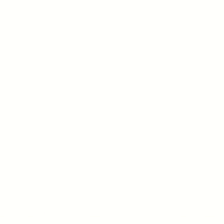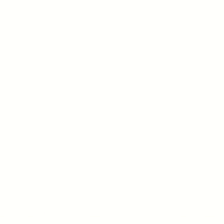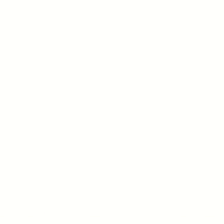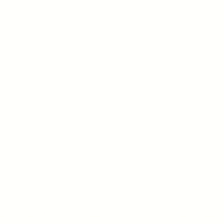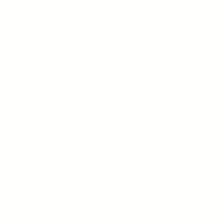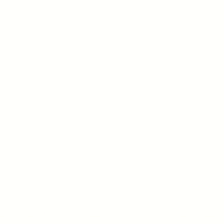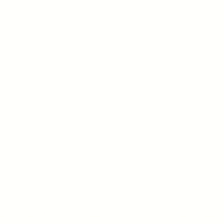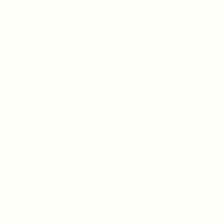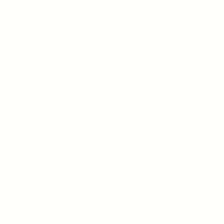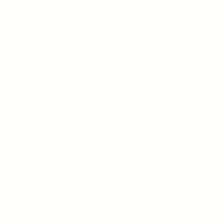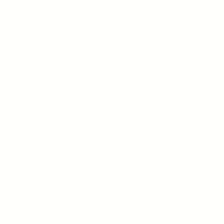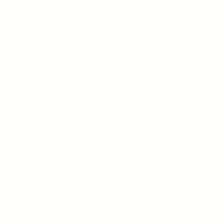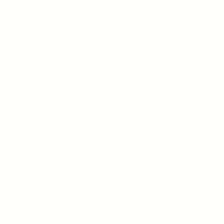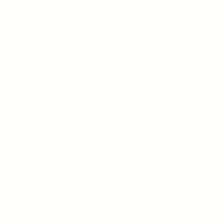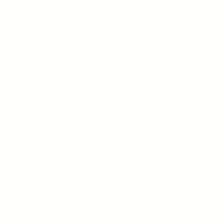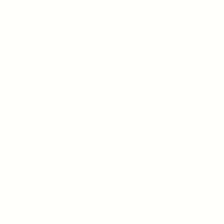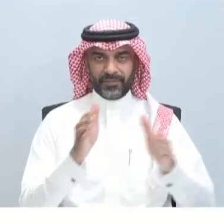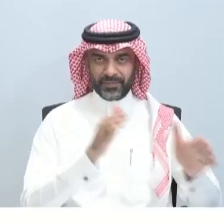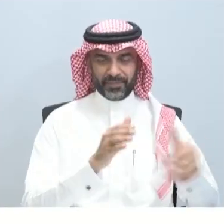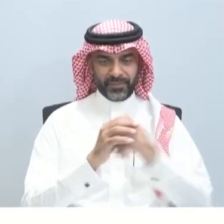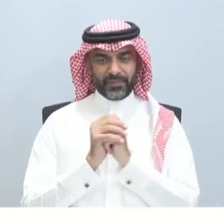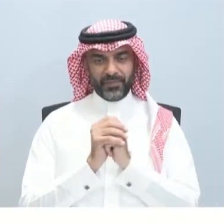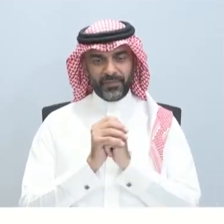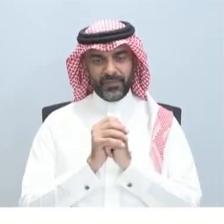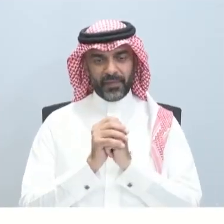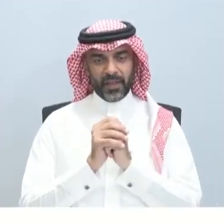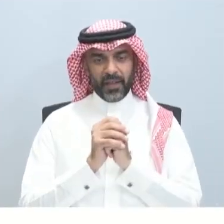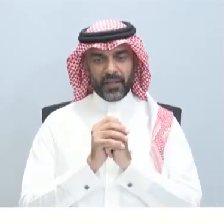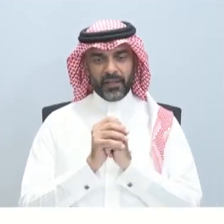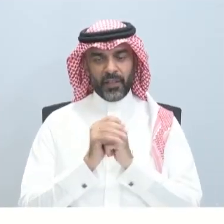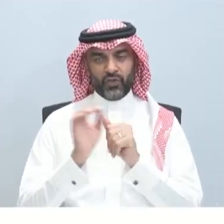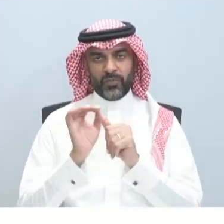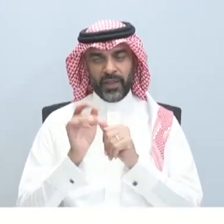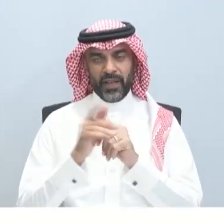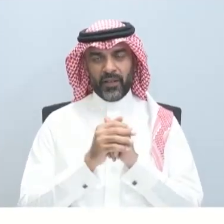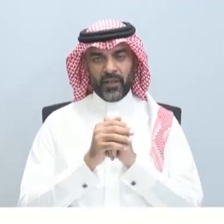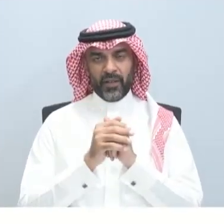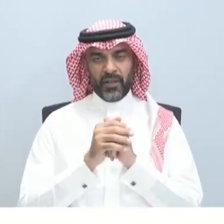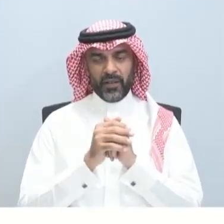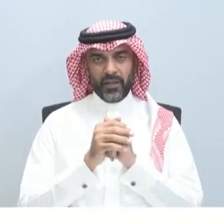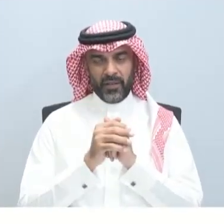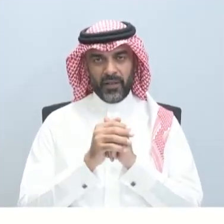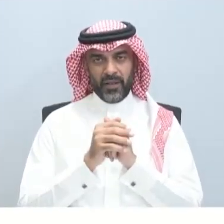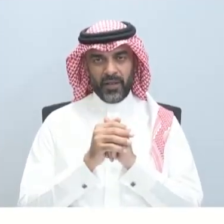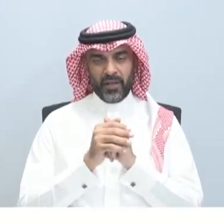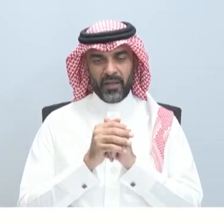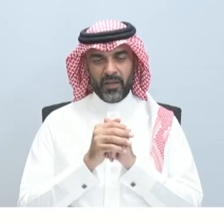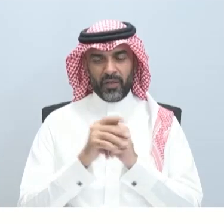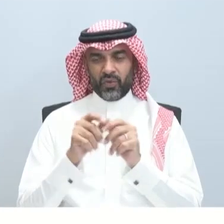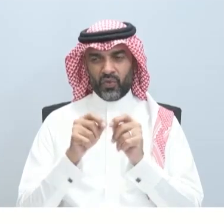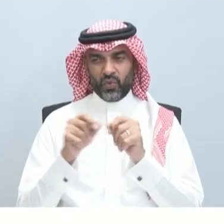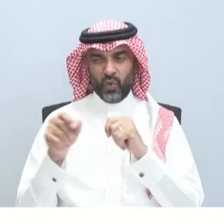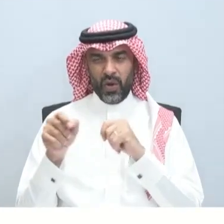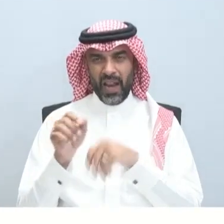جزءا من مئه كيلو جرام ننتقل الان الى المثال الاخر مثال من واقع الحياه متوسط